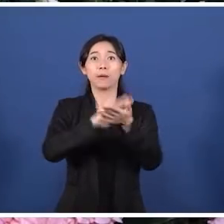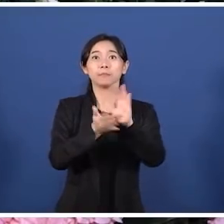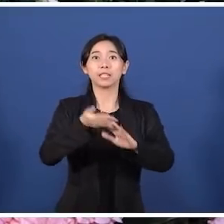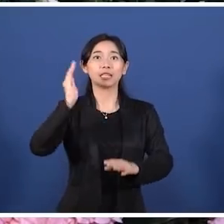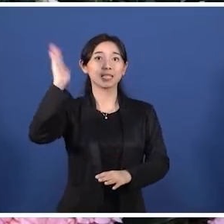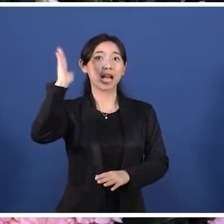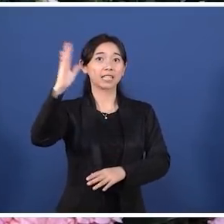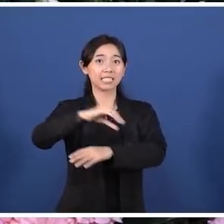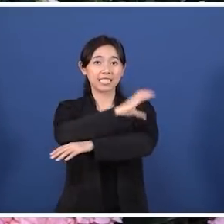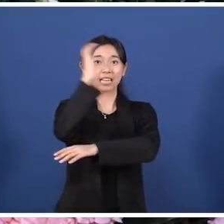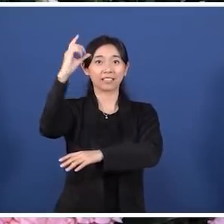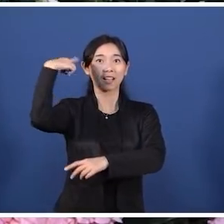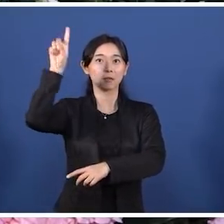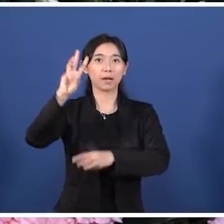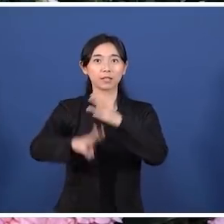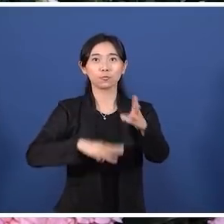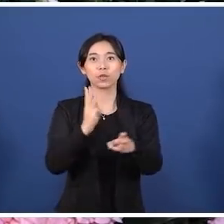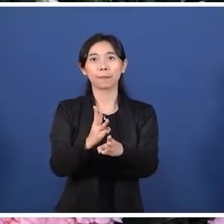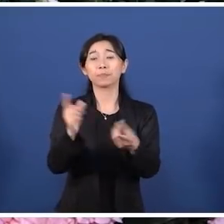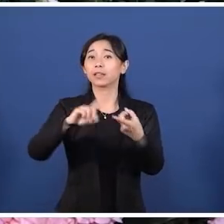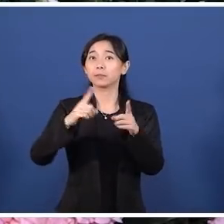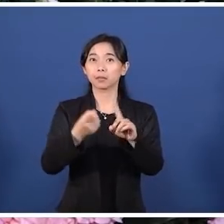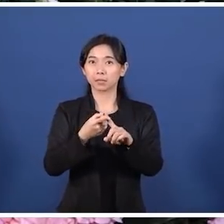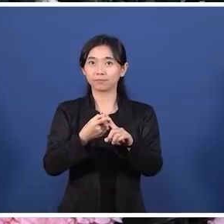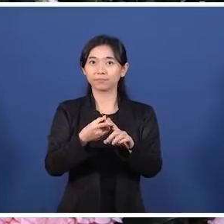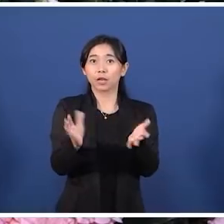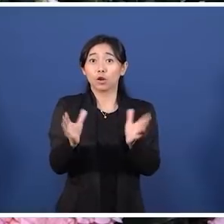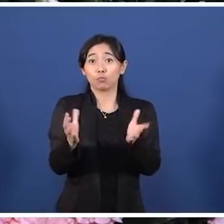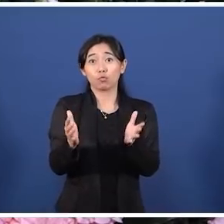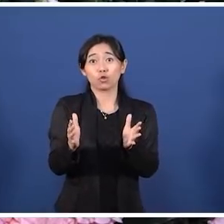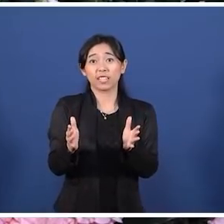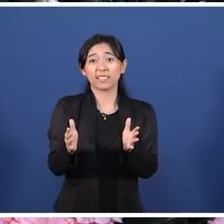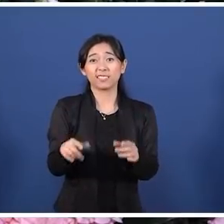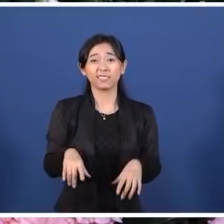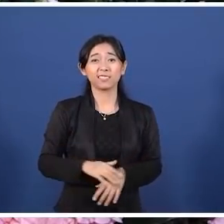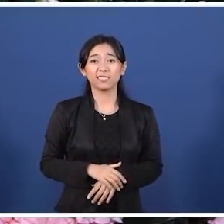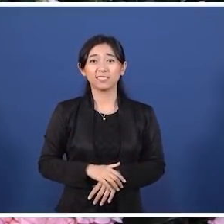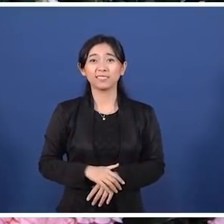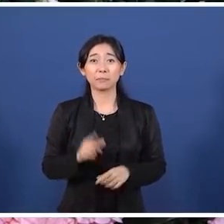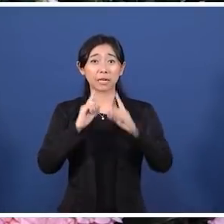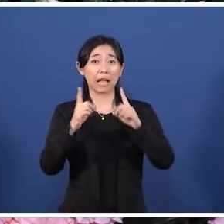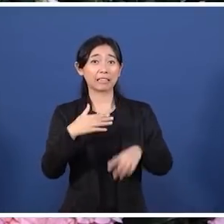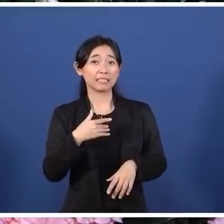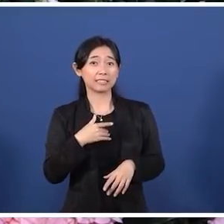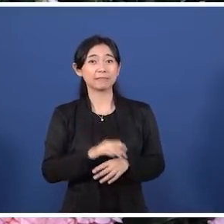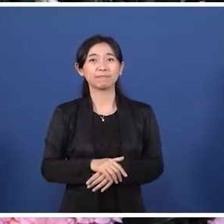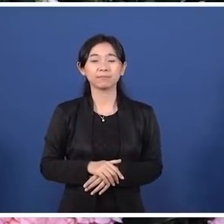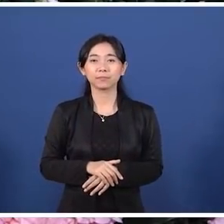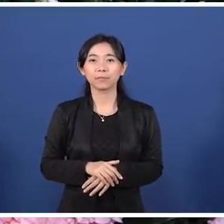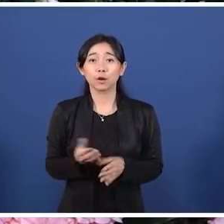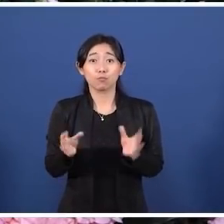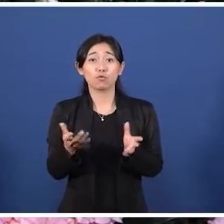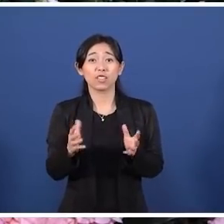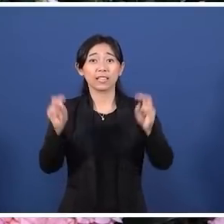saksi Natal bagi dunia. Saudara-saudara, barangkali meskipun tidak selalu benar apa yang saya ingin katakan, tetapi